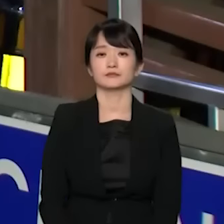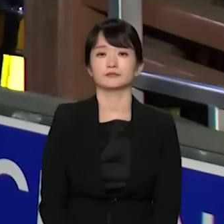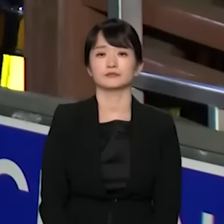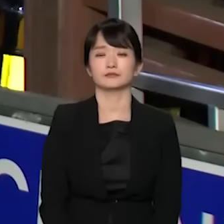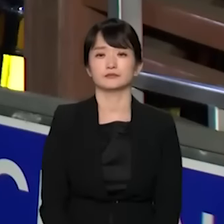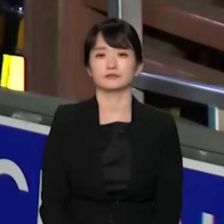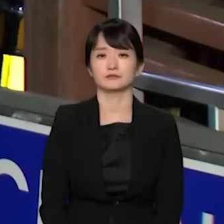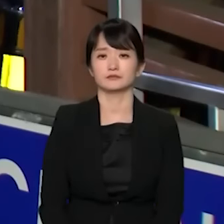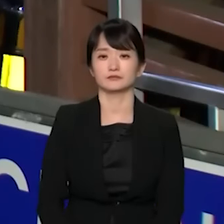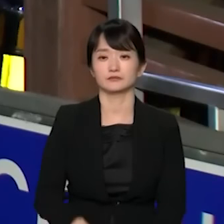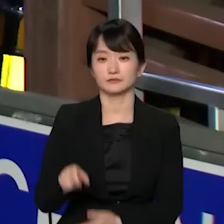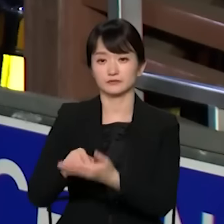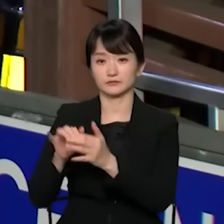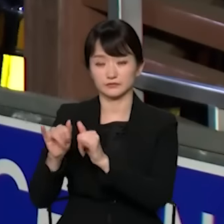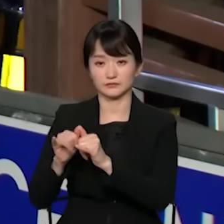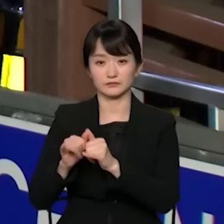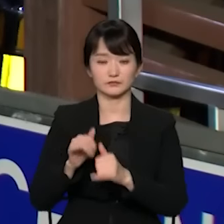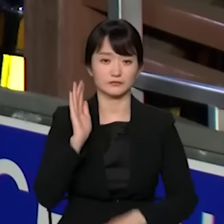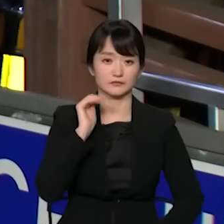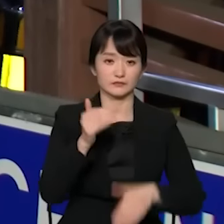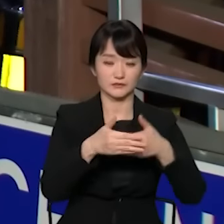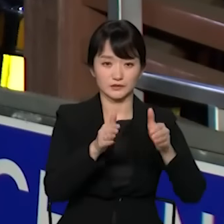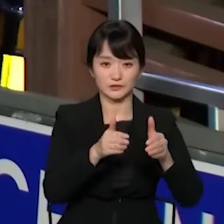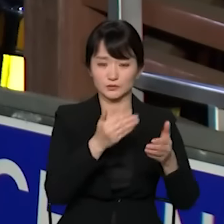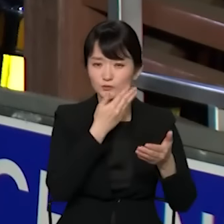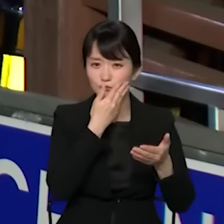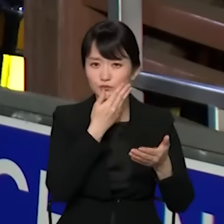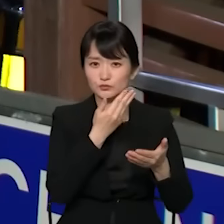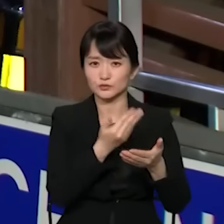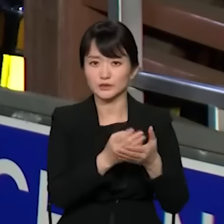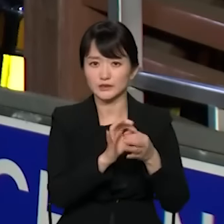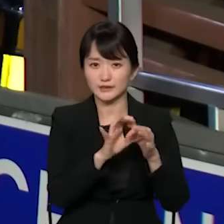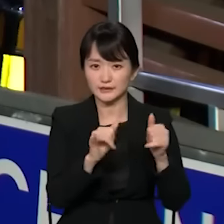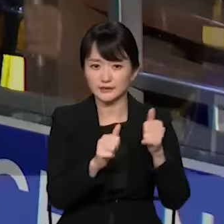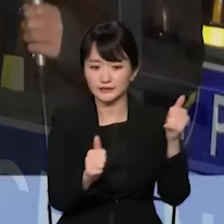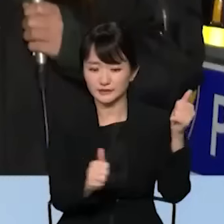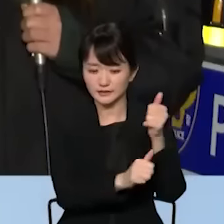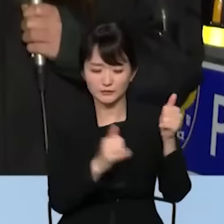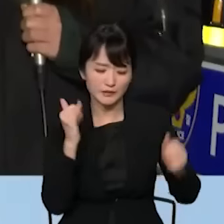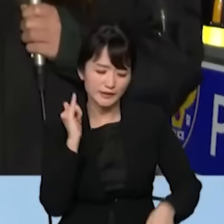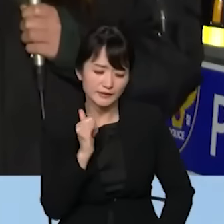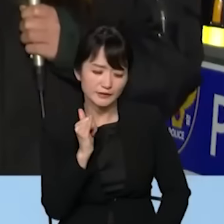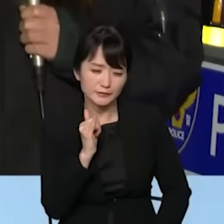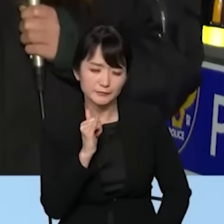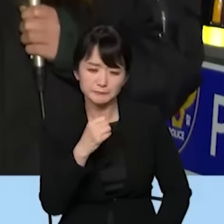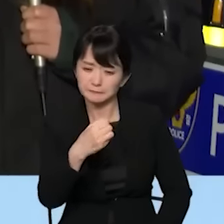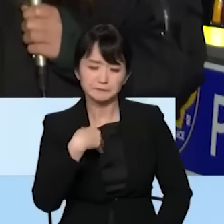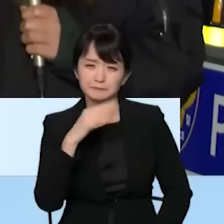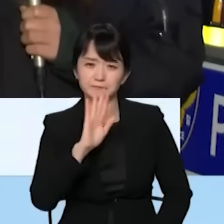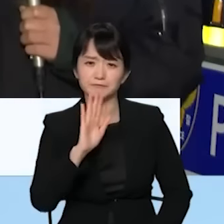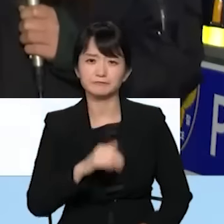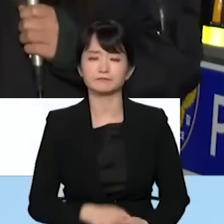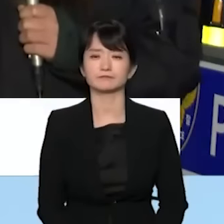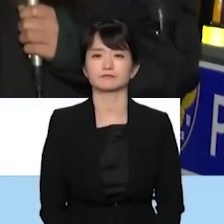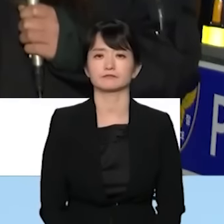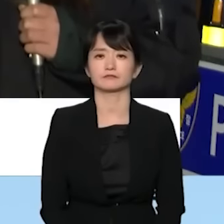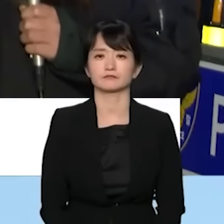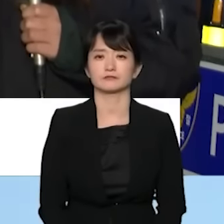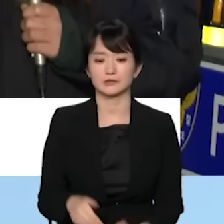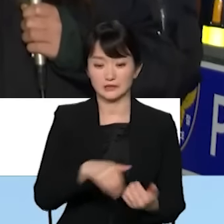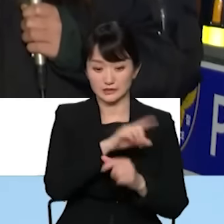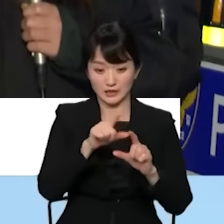네, 저희 취재진도 대통령실 주요 참모들에게 계속해서 연락을 시도하고 있지만 말을 아끼고 있습니다. 계속해서